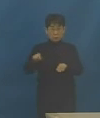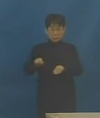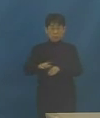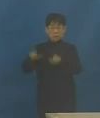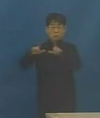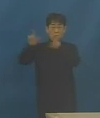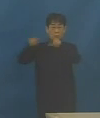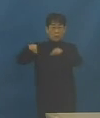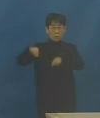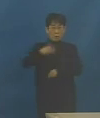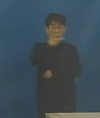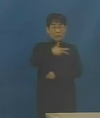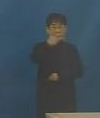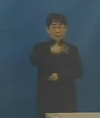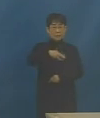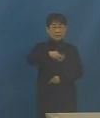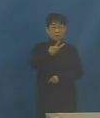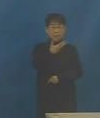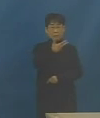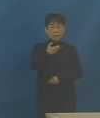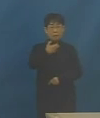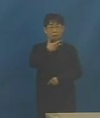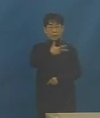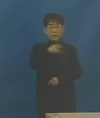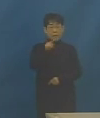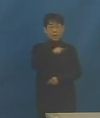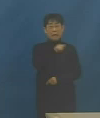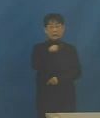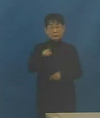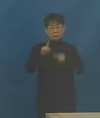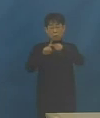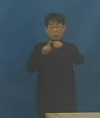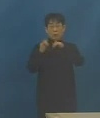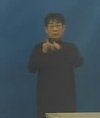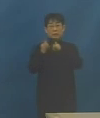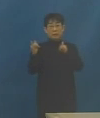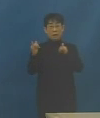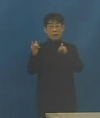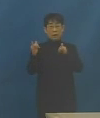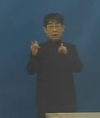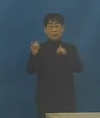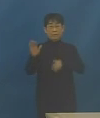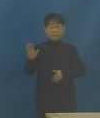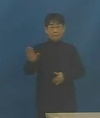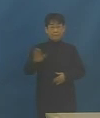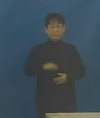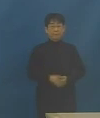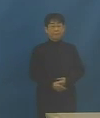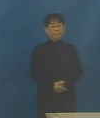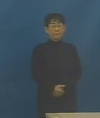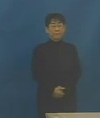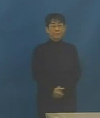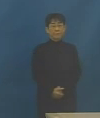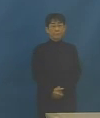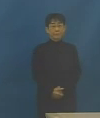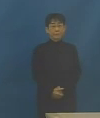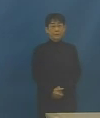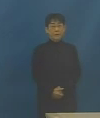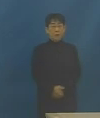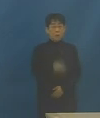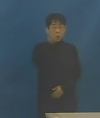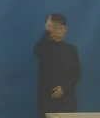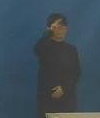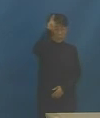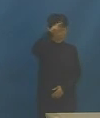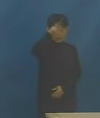は7377名の要請者を数えるということになりましたこれは方坂